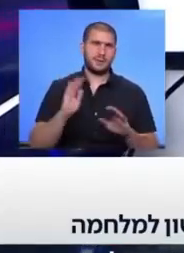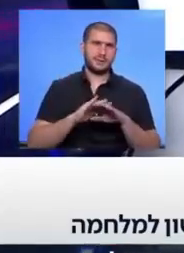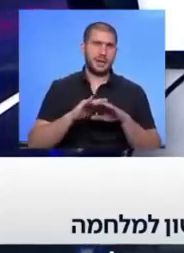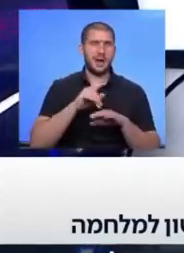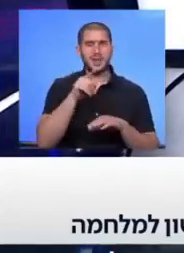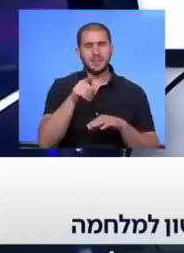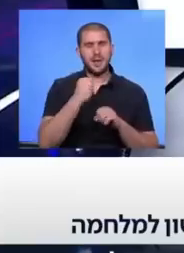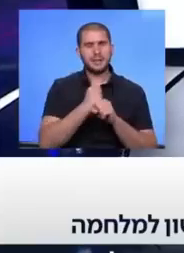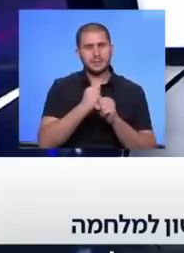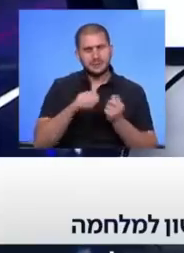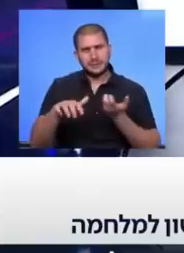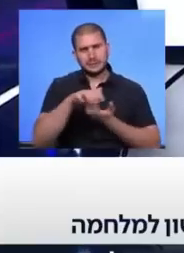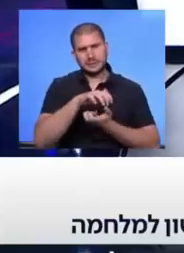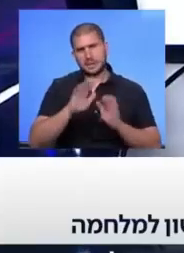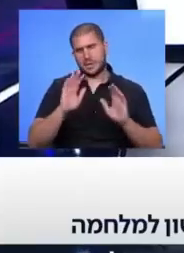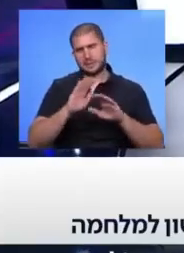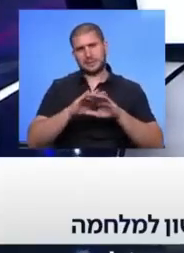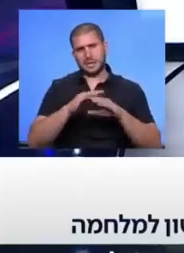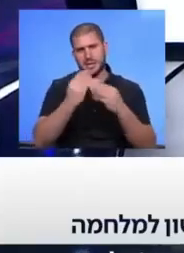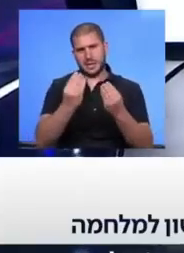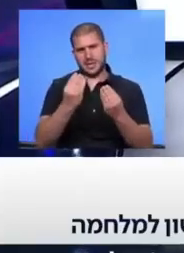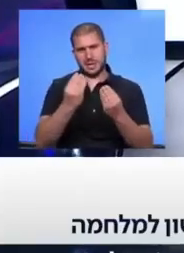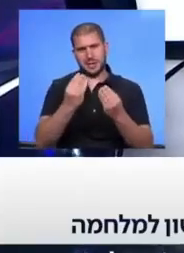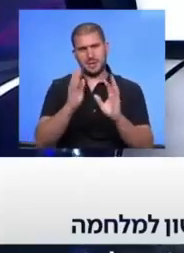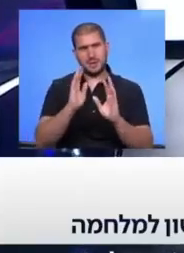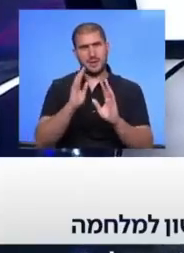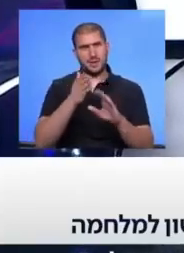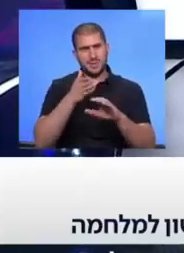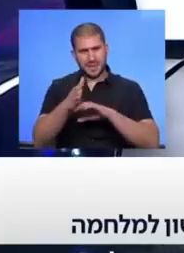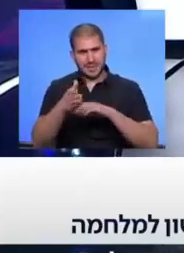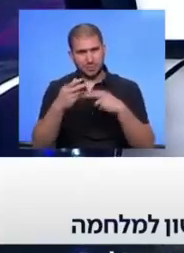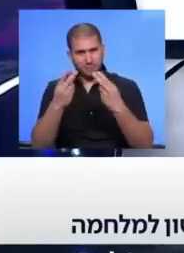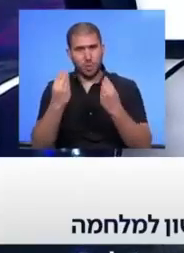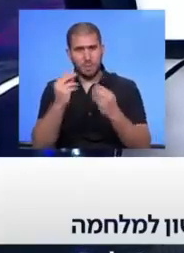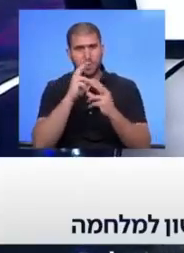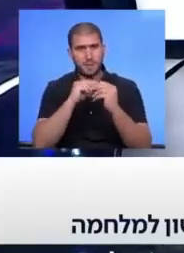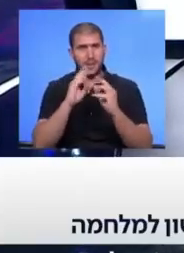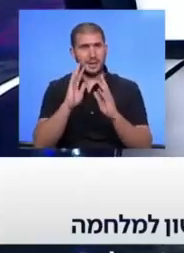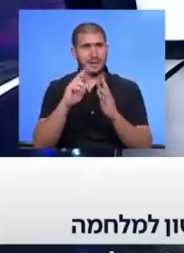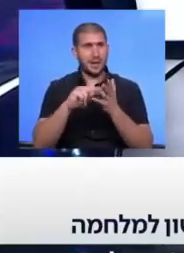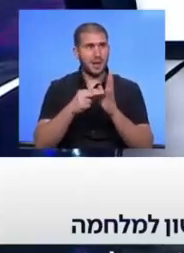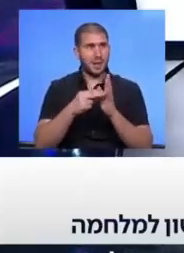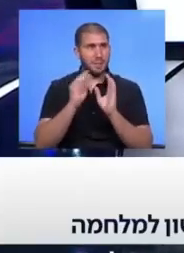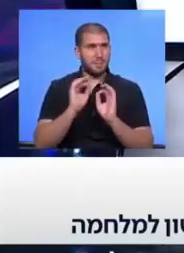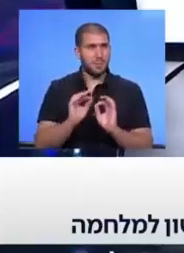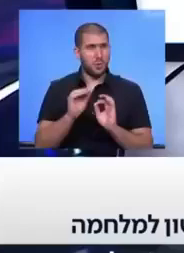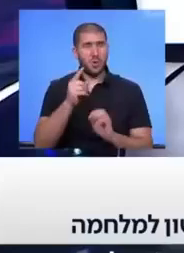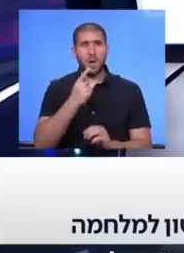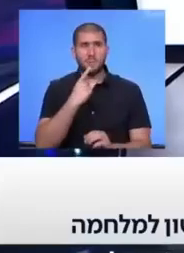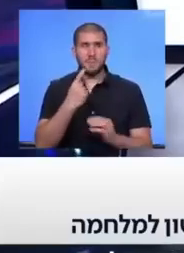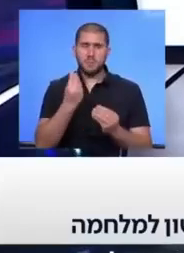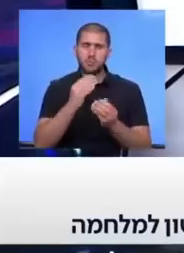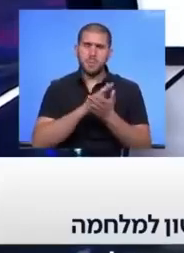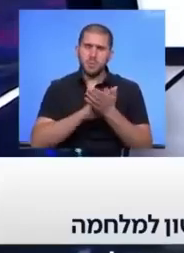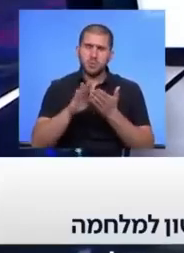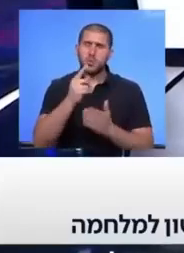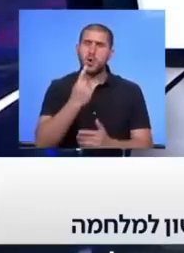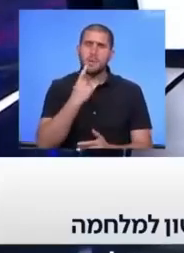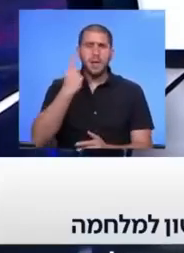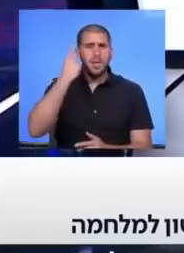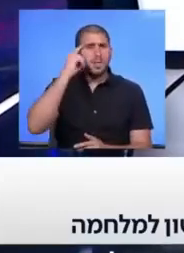אתם עשיתם סלט מכל הסיפור הזה. רגע, נכנסתם כאילו לשיפה, ועוד שנייה נדבר באיזה חדר הם היו. הוא אומר משהו פשוט, הוא אומר